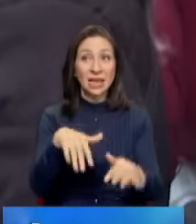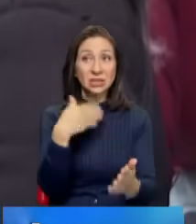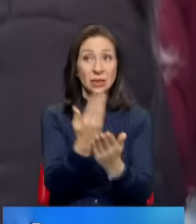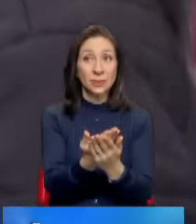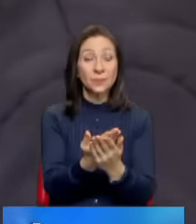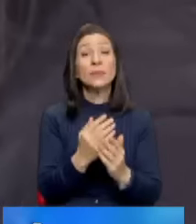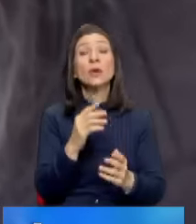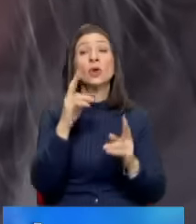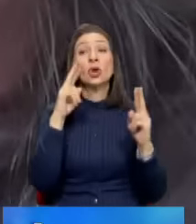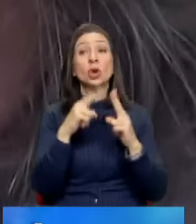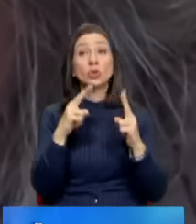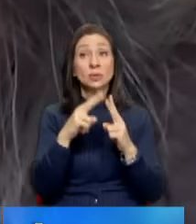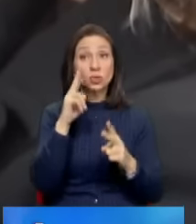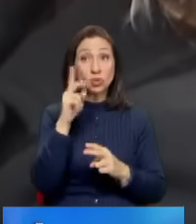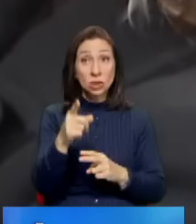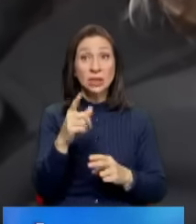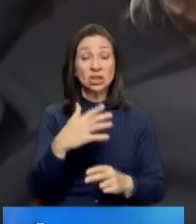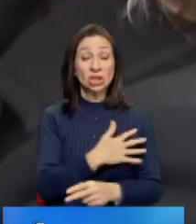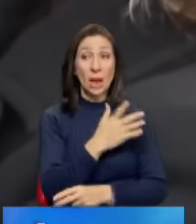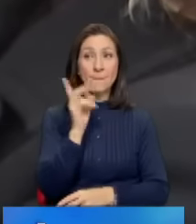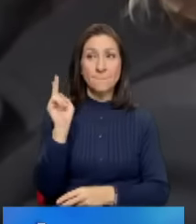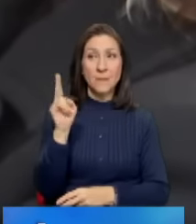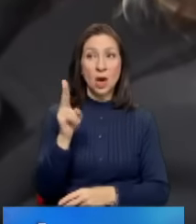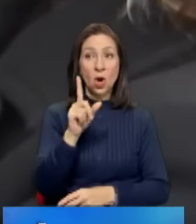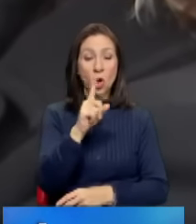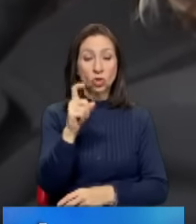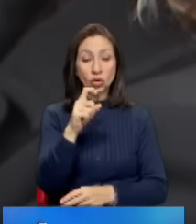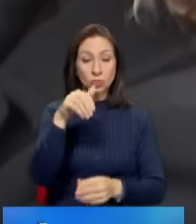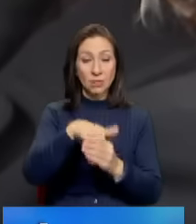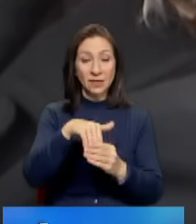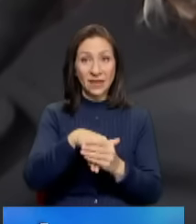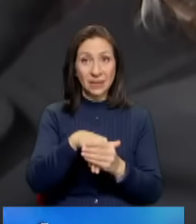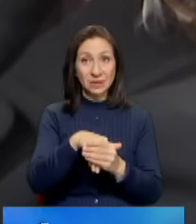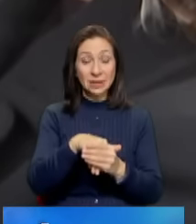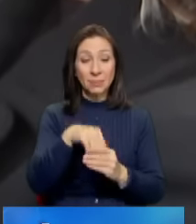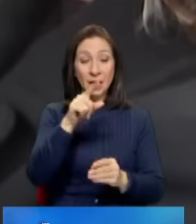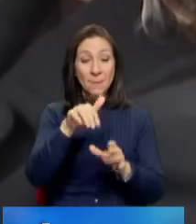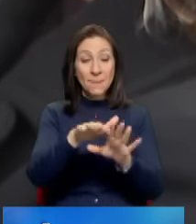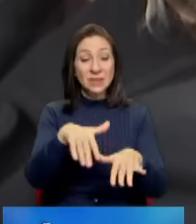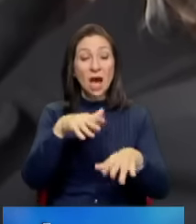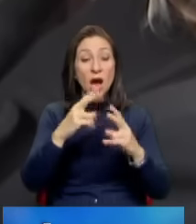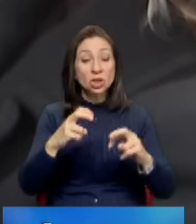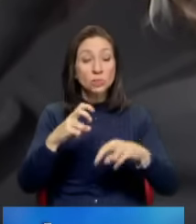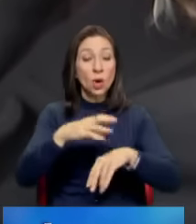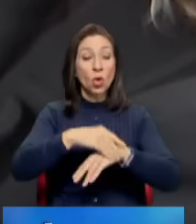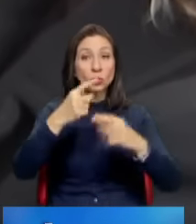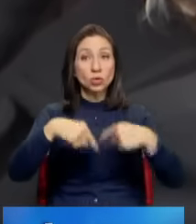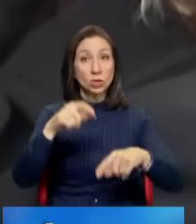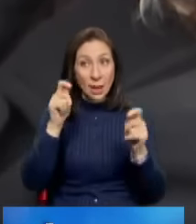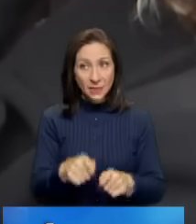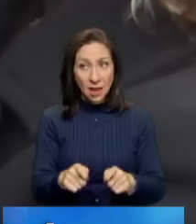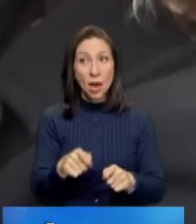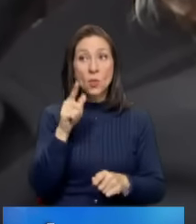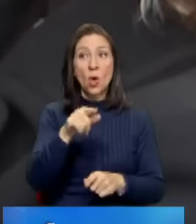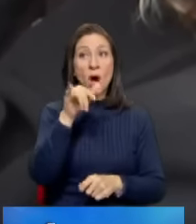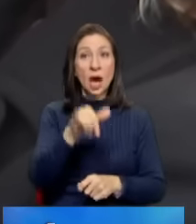verdi. Görüşmelerimiz neticesinde Cumhuriyet Halk Partisi'nden 19 milletvekilimiz bir meclis araştırma komisyonu kurdular.